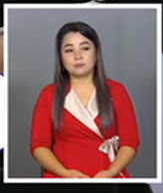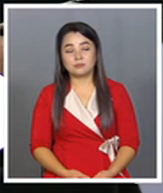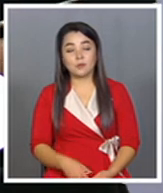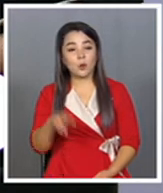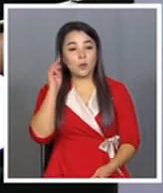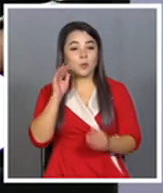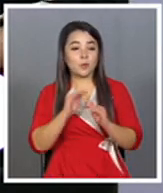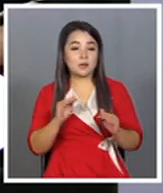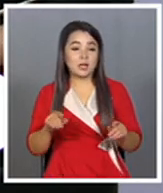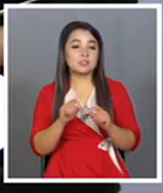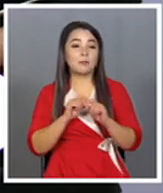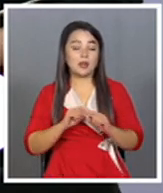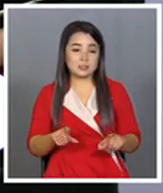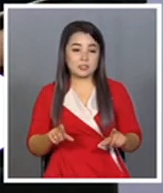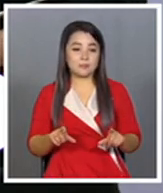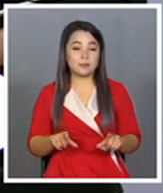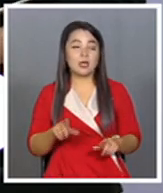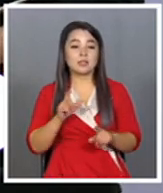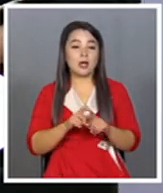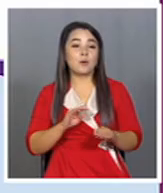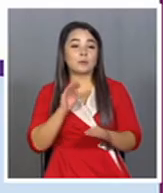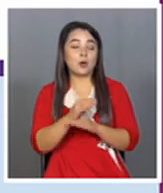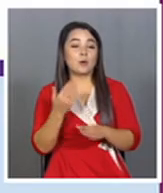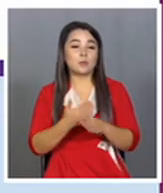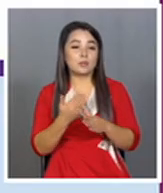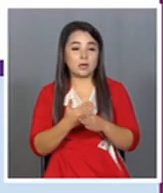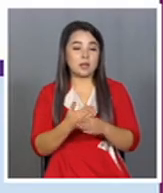Оқушылар, сабағымыздың тірек сөздерімен танысып